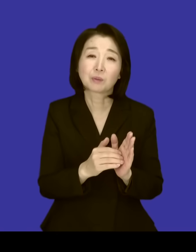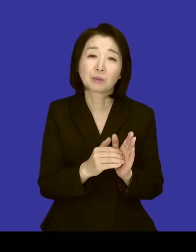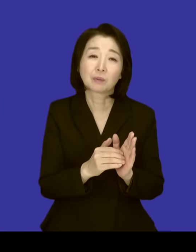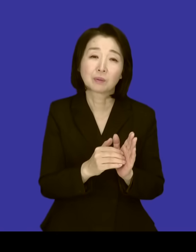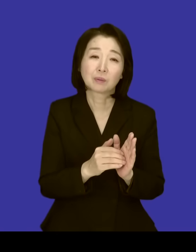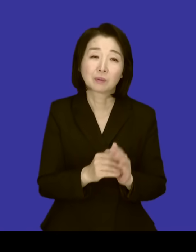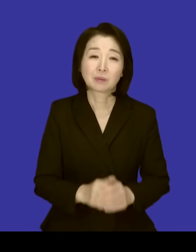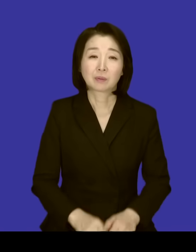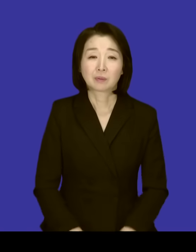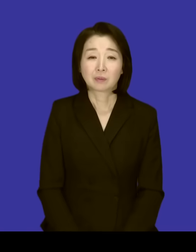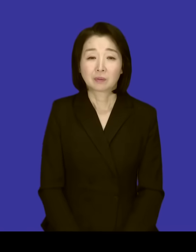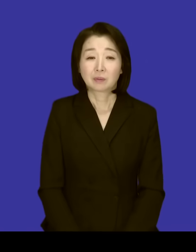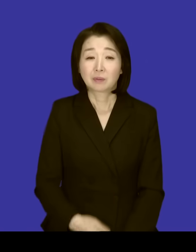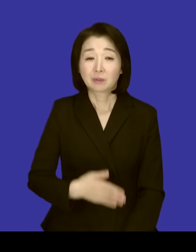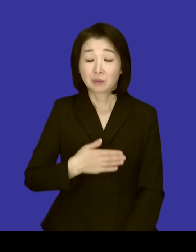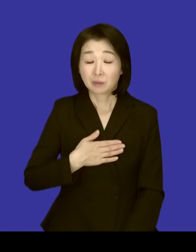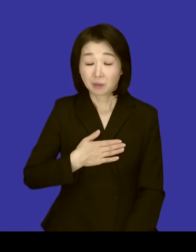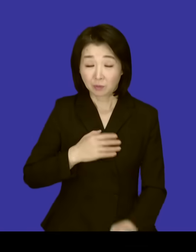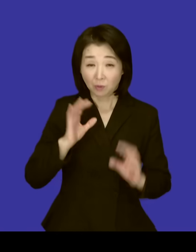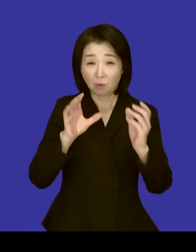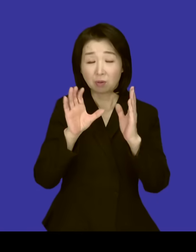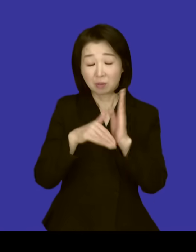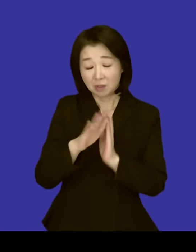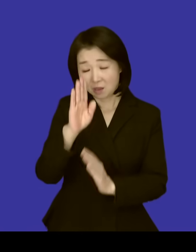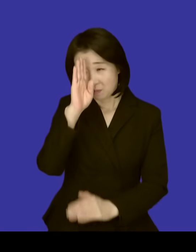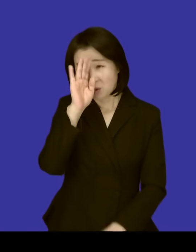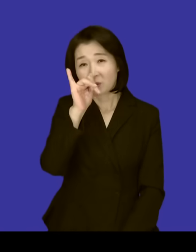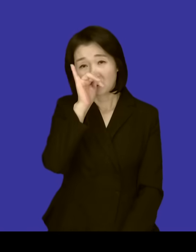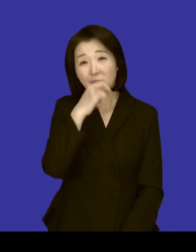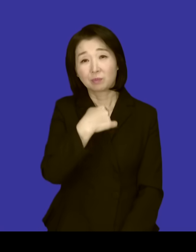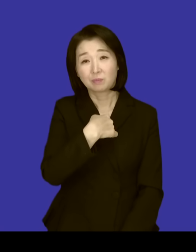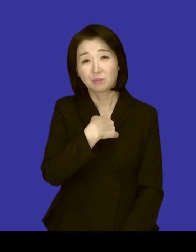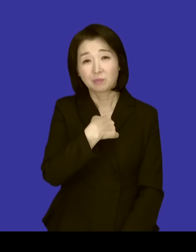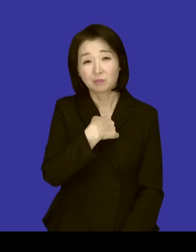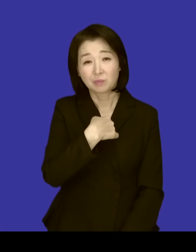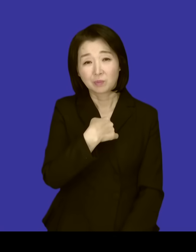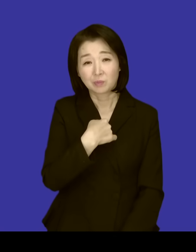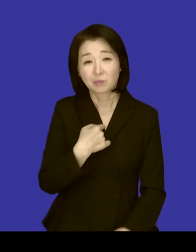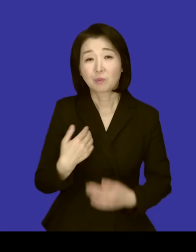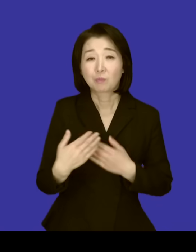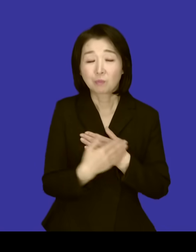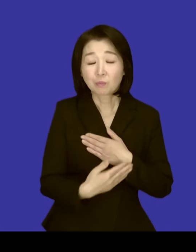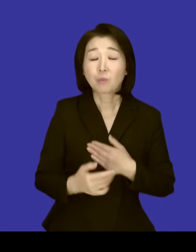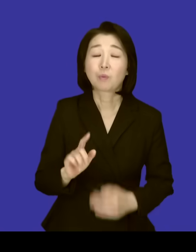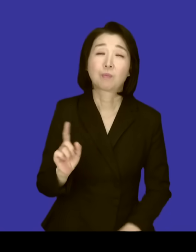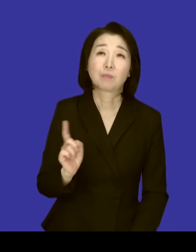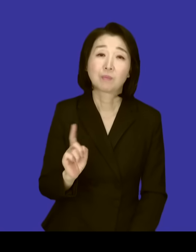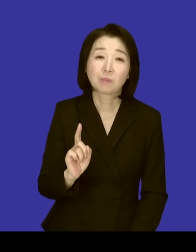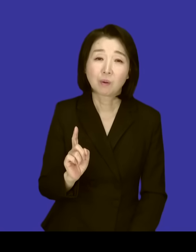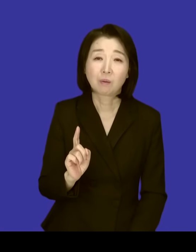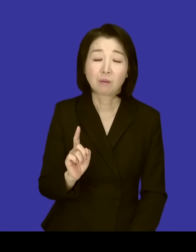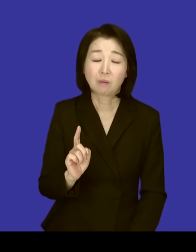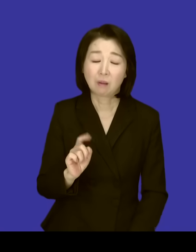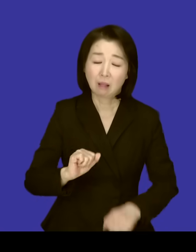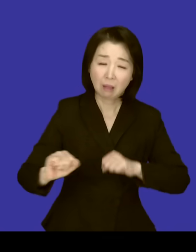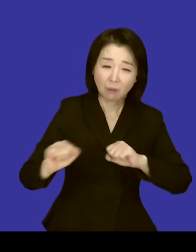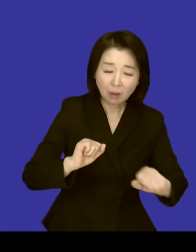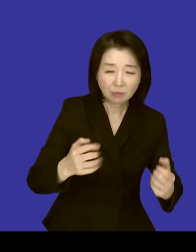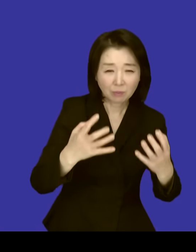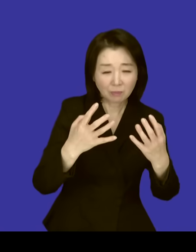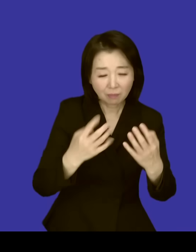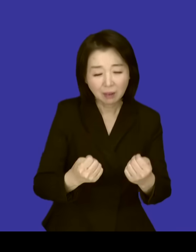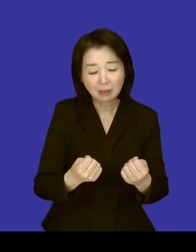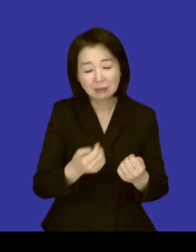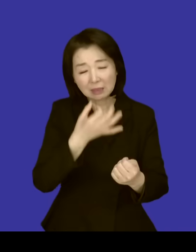그리고 저 또한 어릴 때 좀 아파가지고 좀 몸을 많이 쓰는 좀 힘든 일을